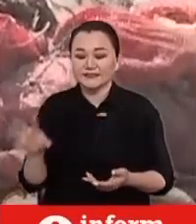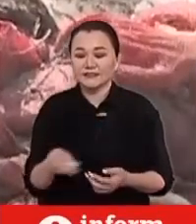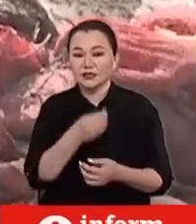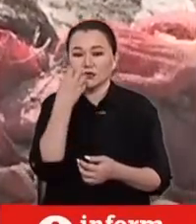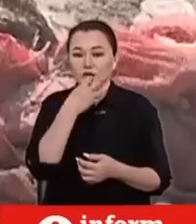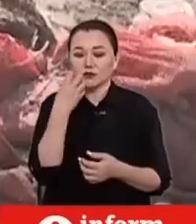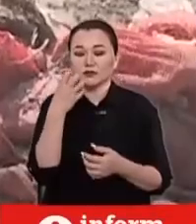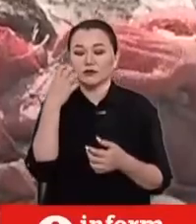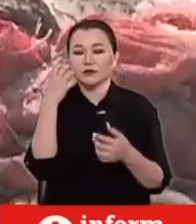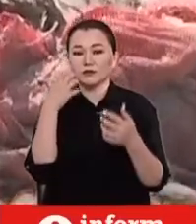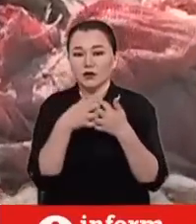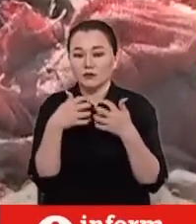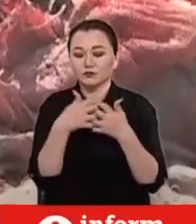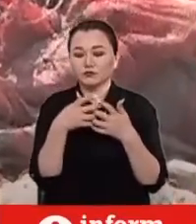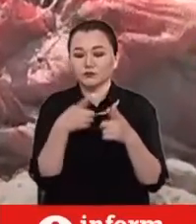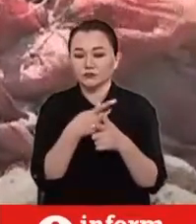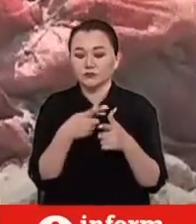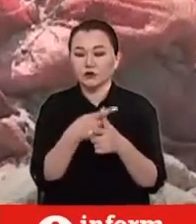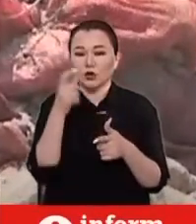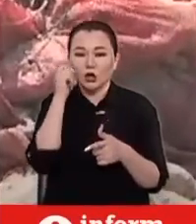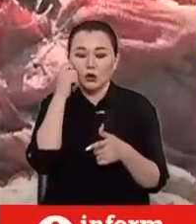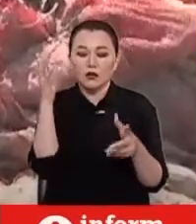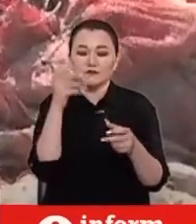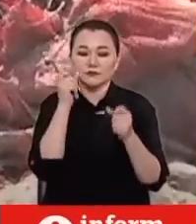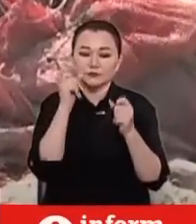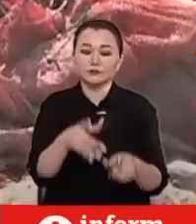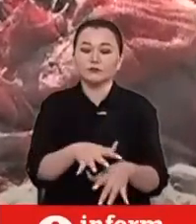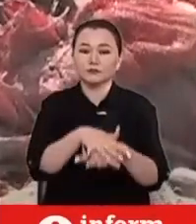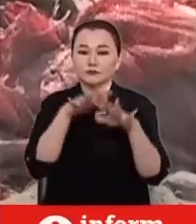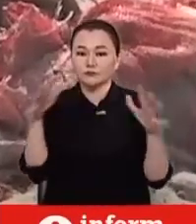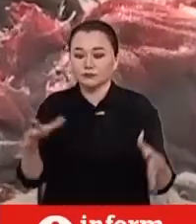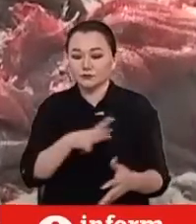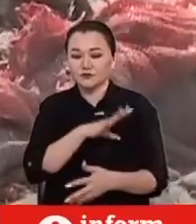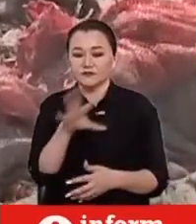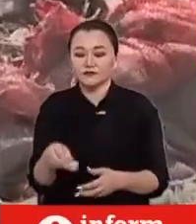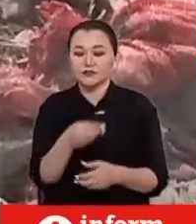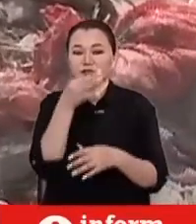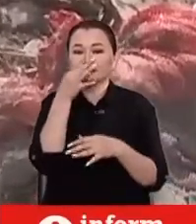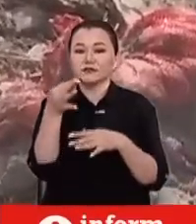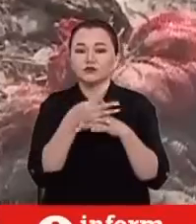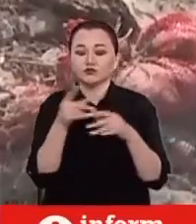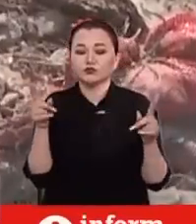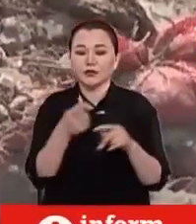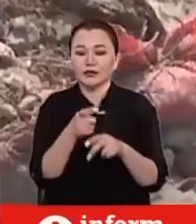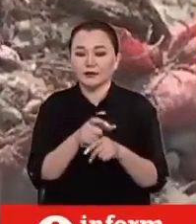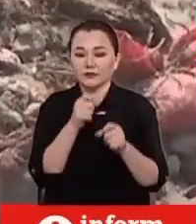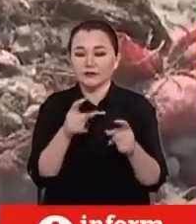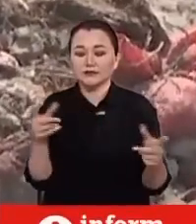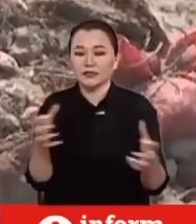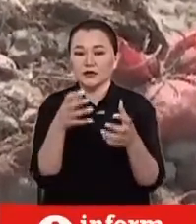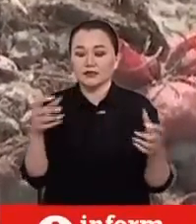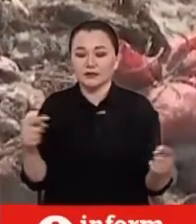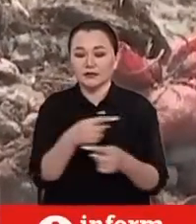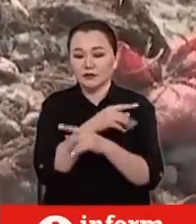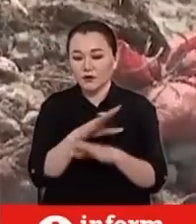өнімдерін қаптап әкеліп қоқыс алаңына тастай салды. Олардың уәжі бойынша бұл өнімдер сақтауға